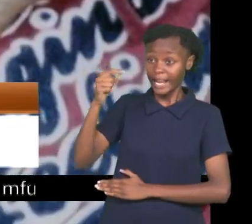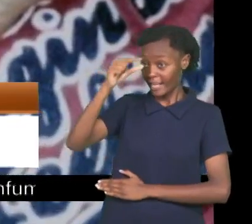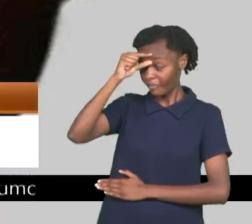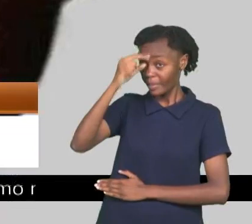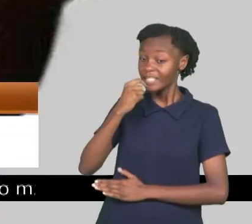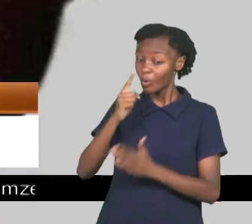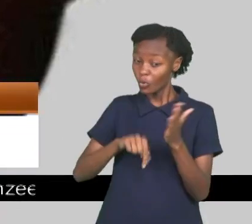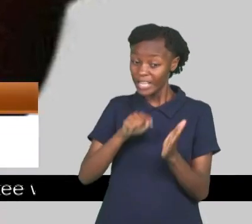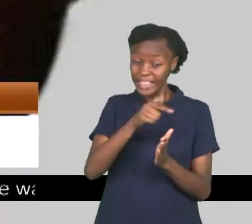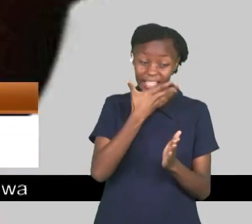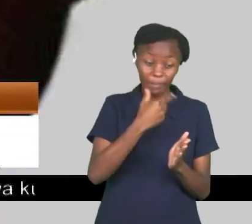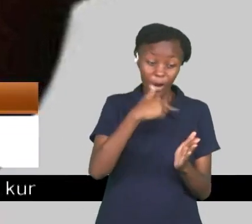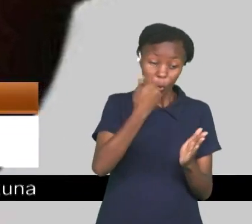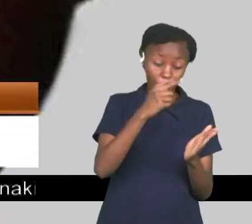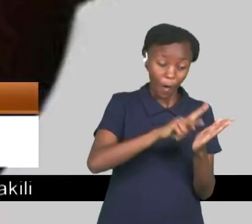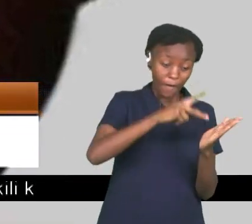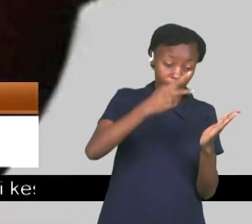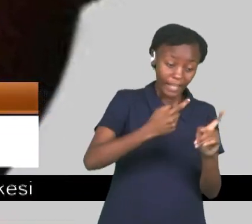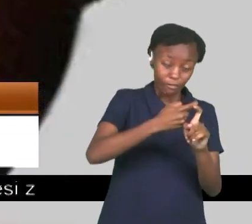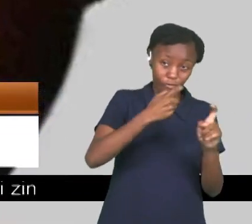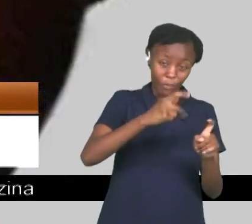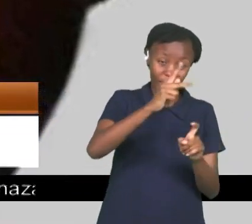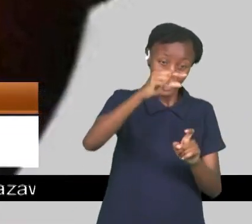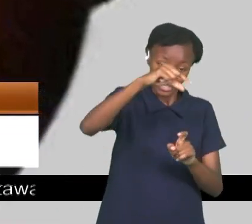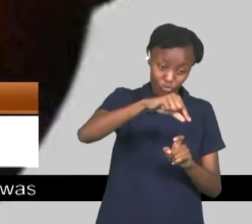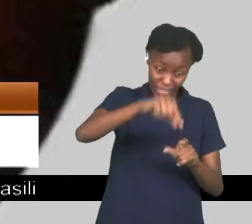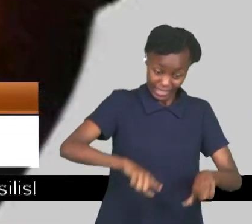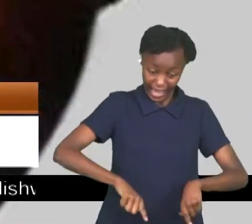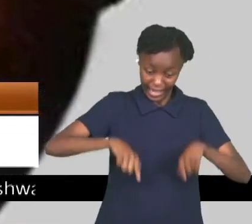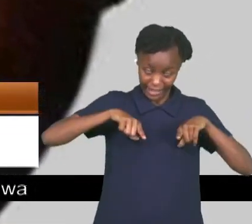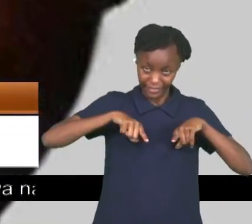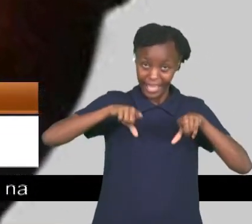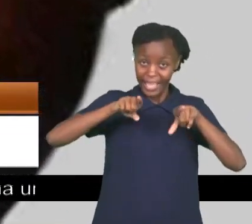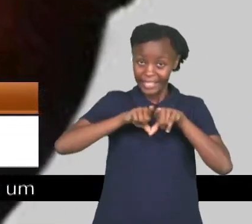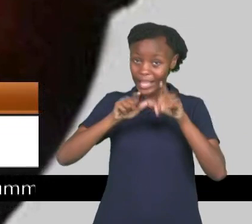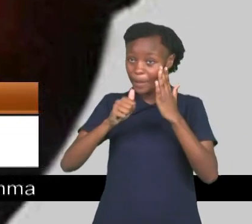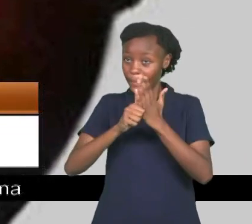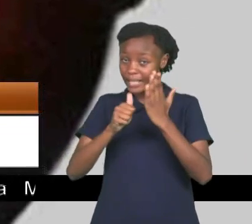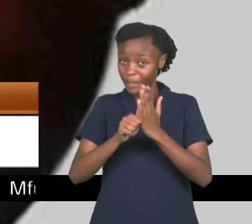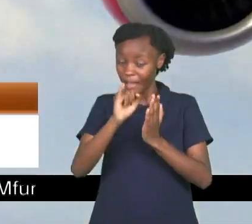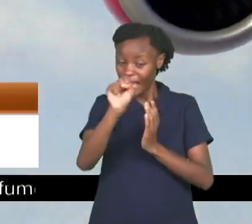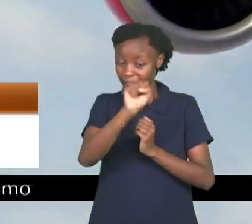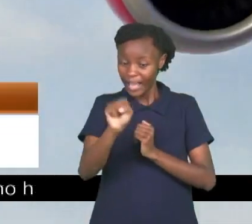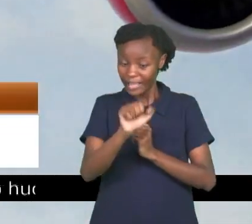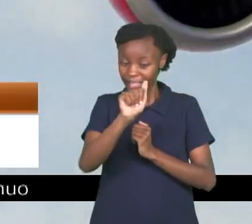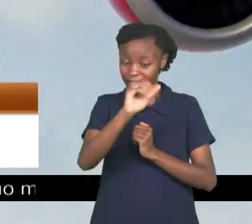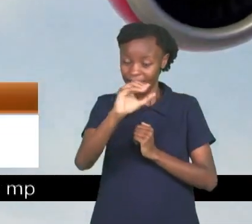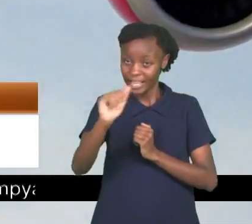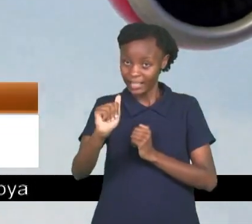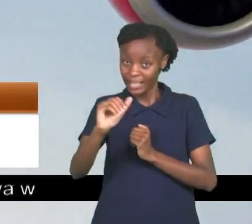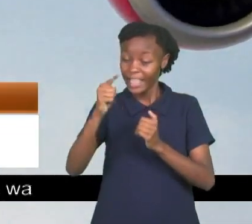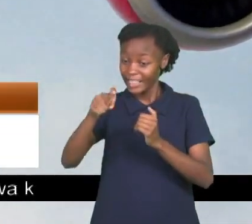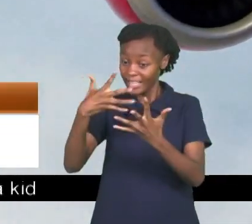jamaa aliyedaiwa kuanguka kutoka ndege ya KQ yuko hai na anatambulika kama Shivonja Isaac aliye katika gereza la